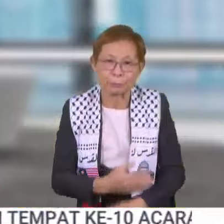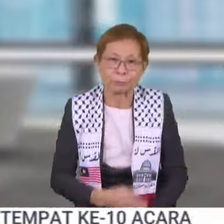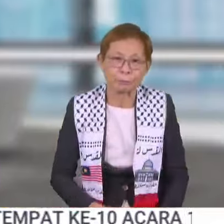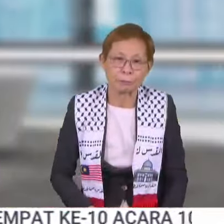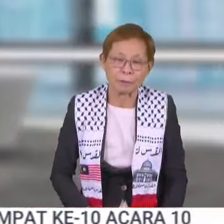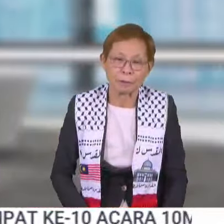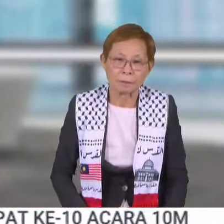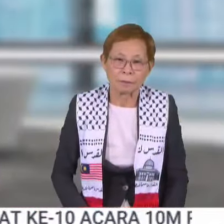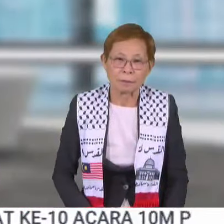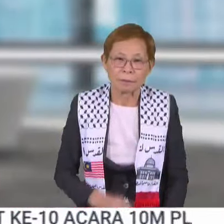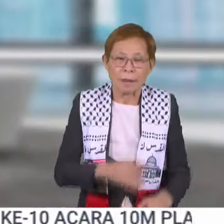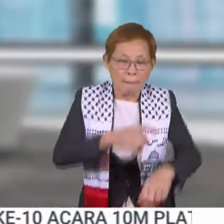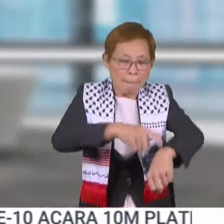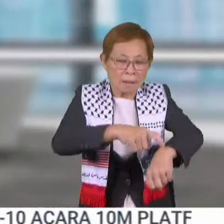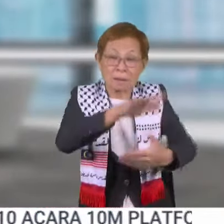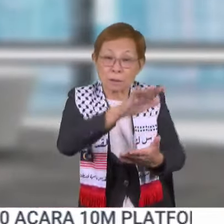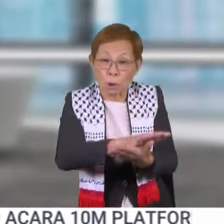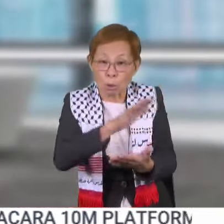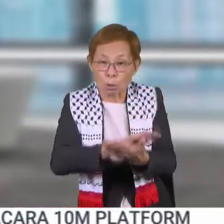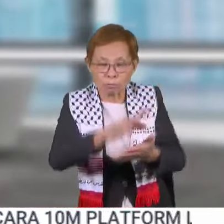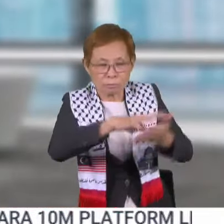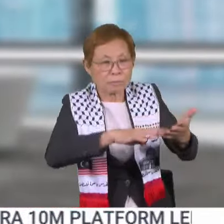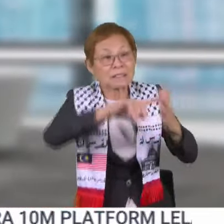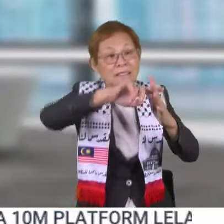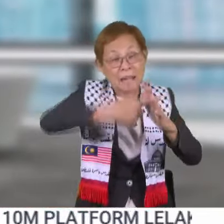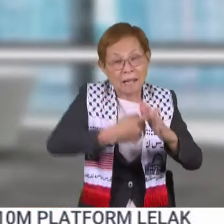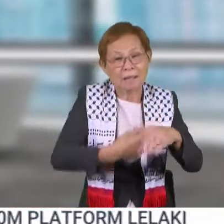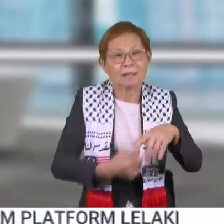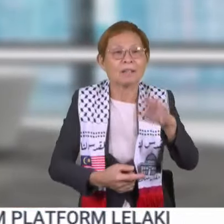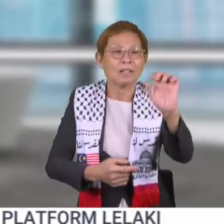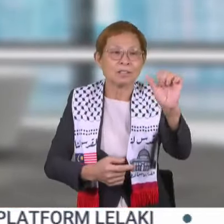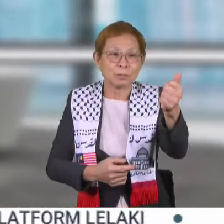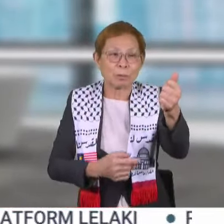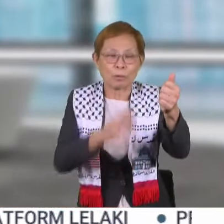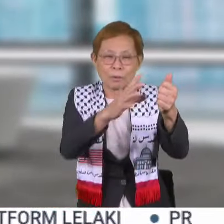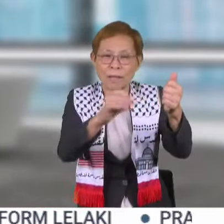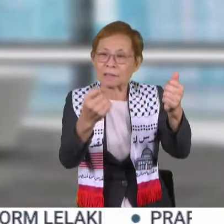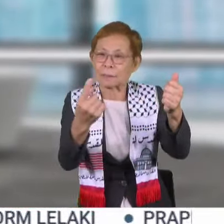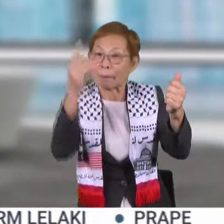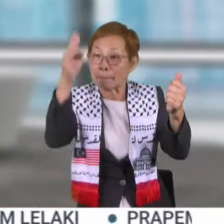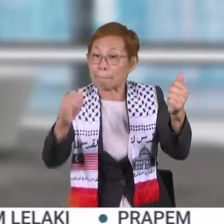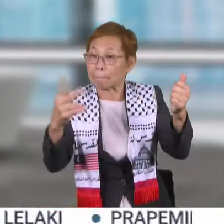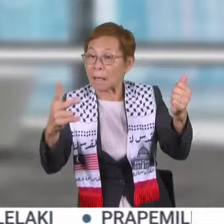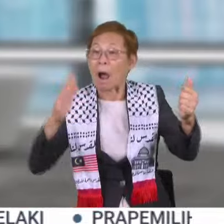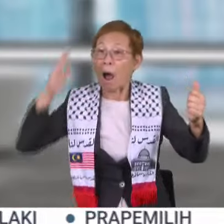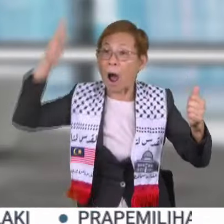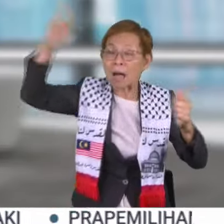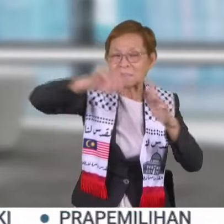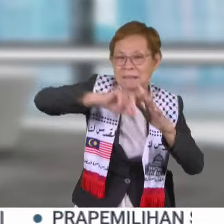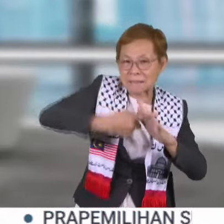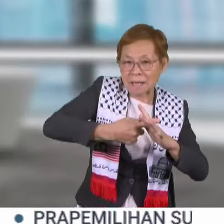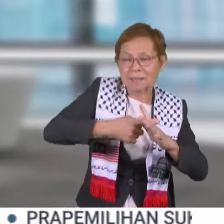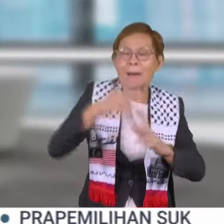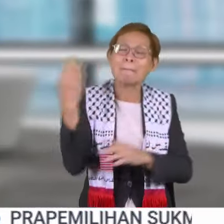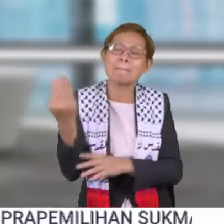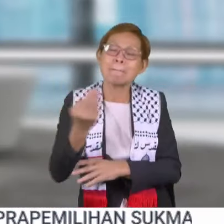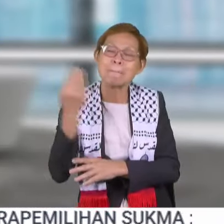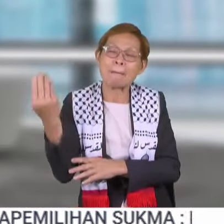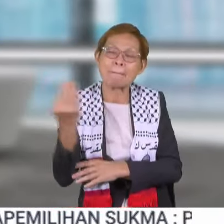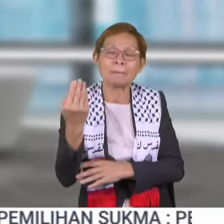baharu sesi persekolahan yang dijadualkan bermula pada 10 dan 11 Mac ini akan beroperasi seperti